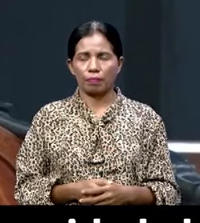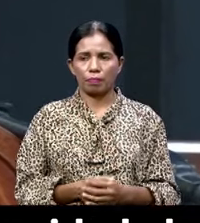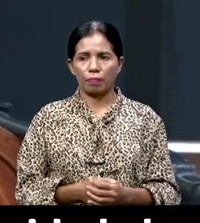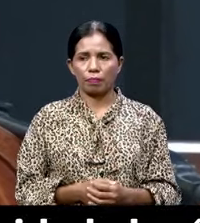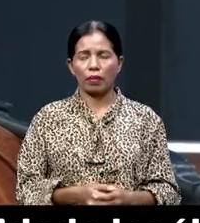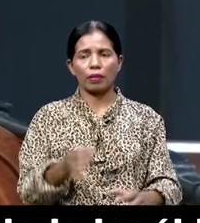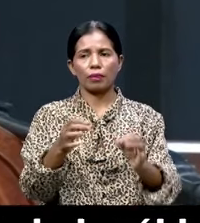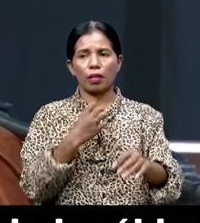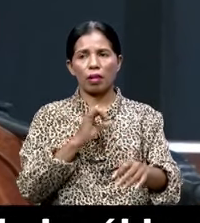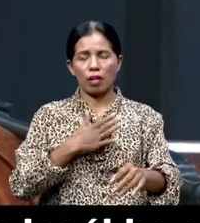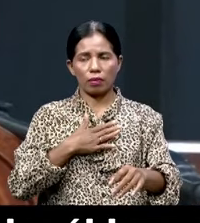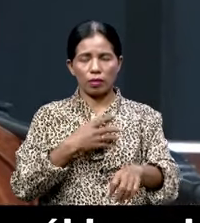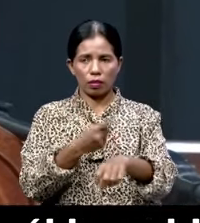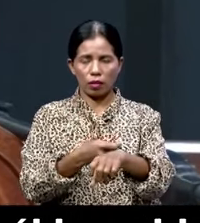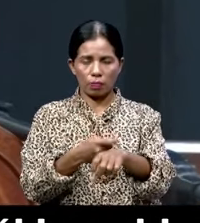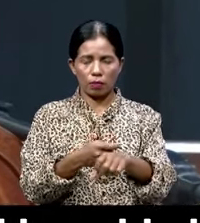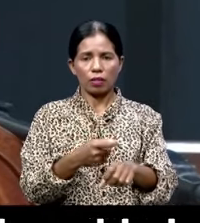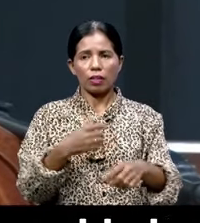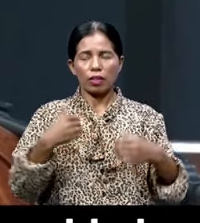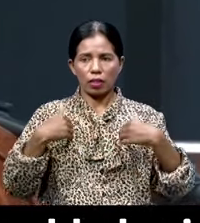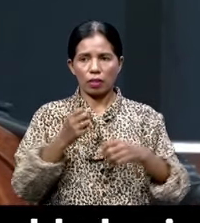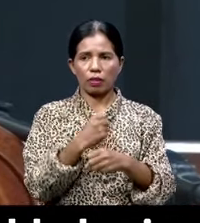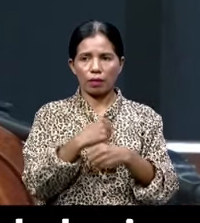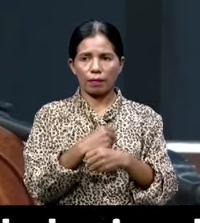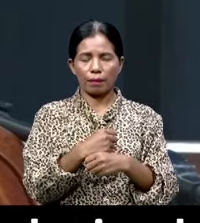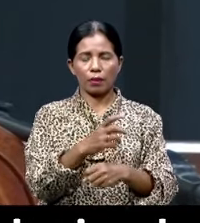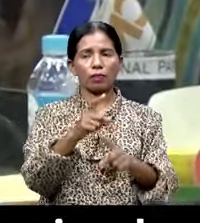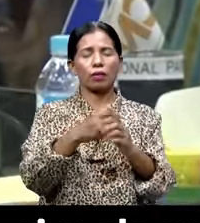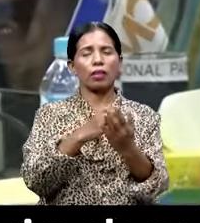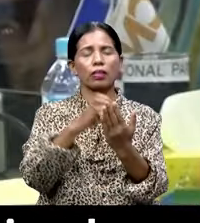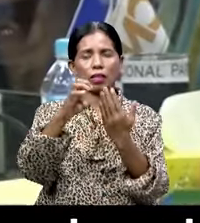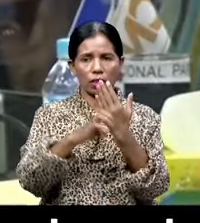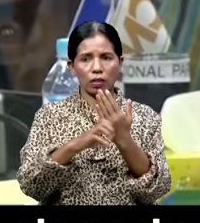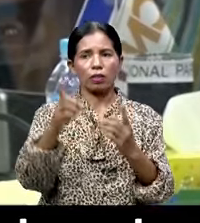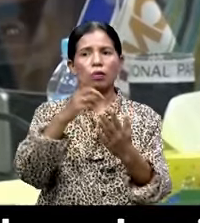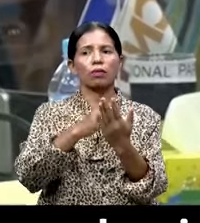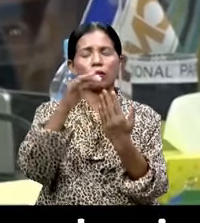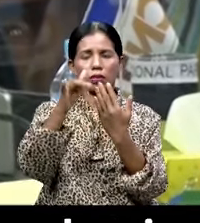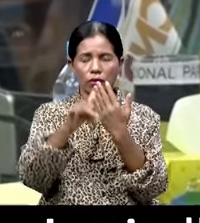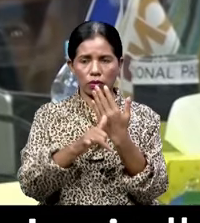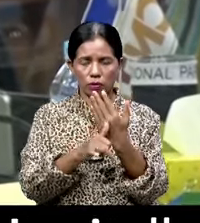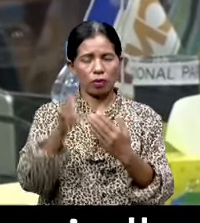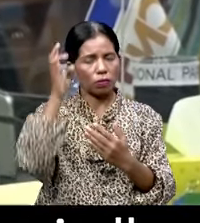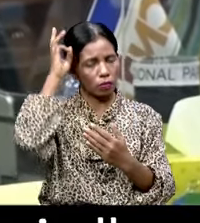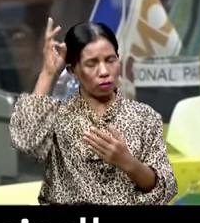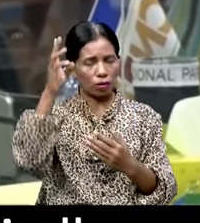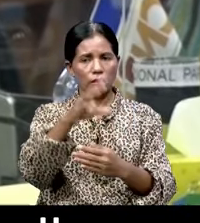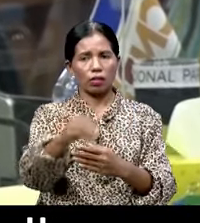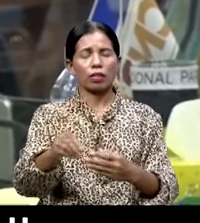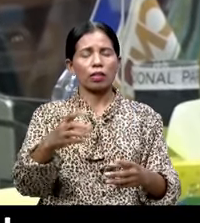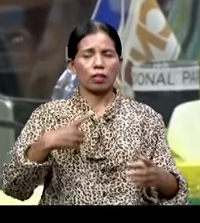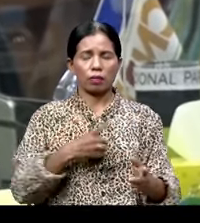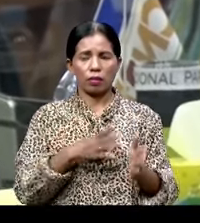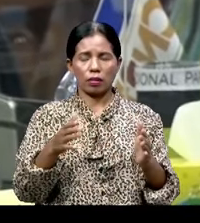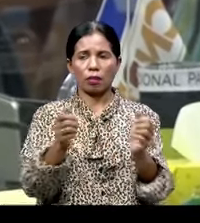Siapa ni tempu toh iya peratal. Husi fulan janeiro to junio tinang ne, preocupação nebe deputado Sira levanta ia sesão plenária